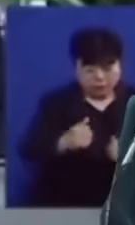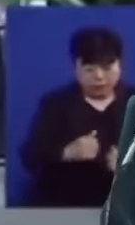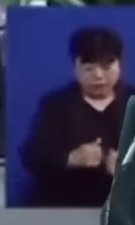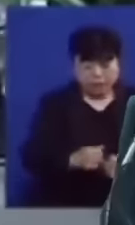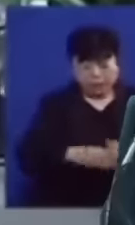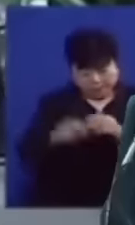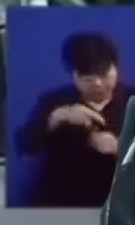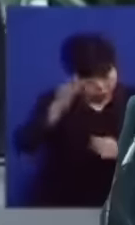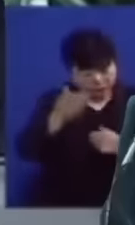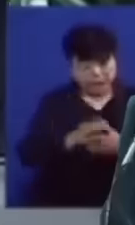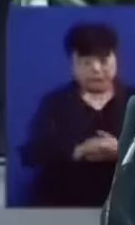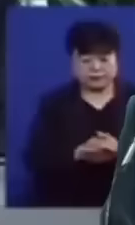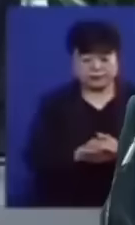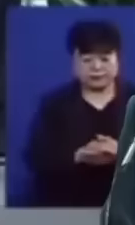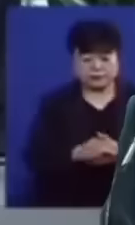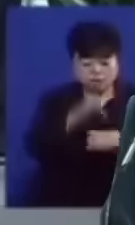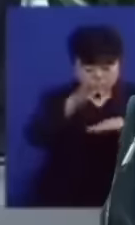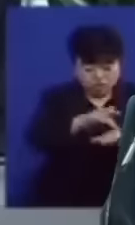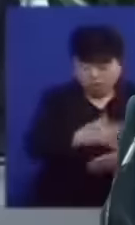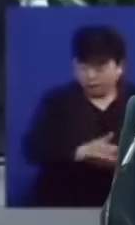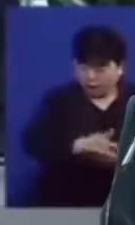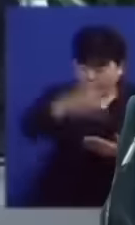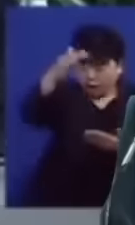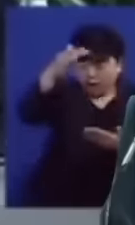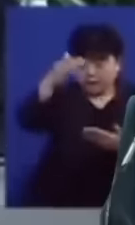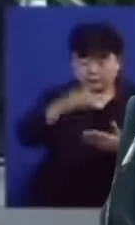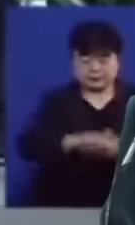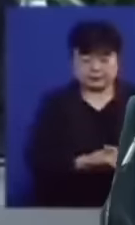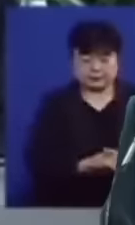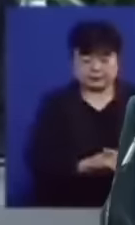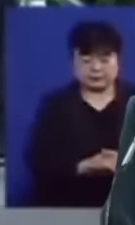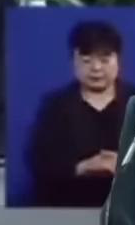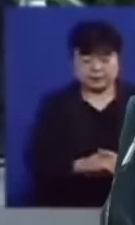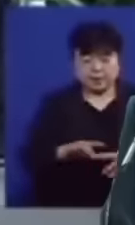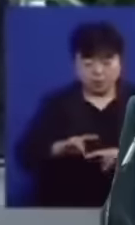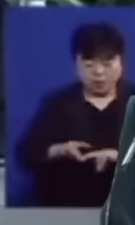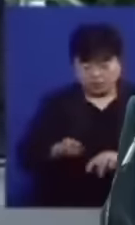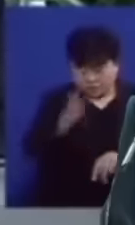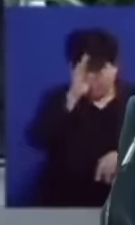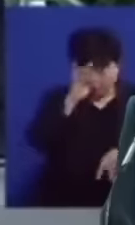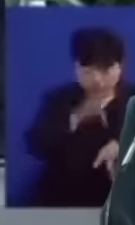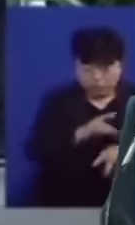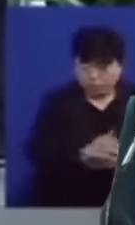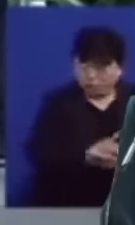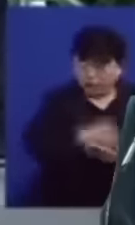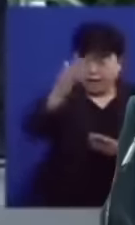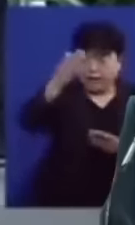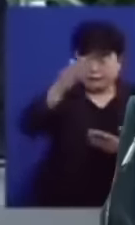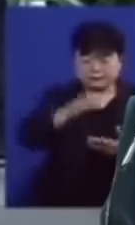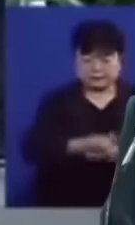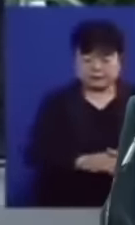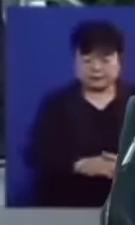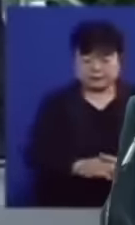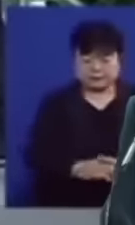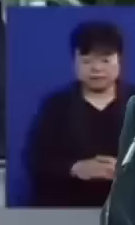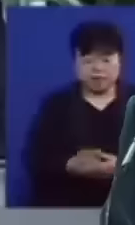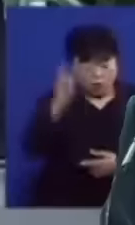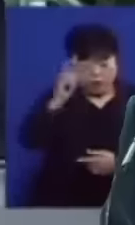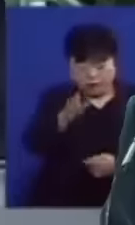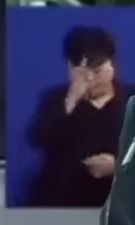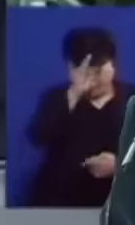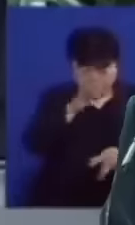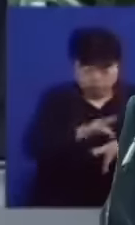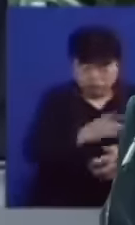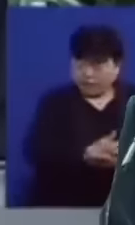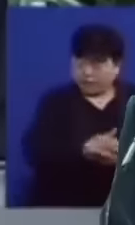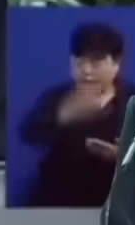피하리라. 이 귀신아 물러가라, 이 관절염의 귀신아 물러가라, 이 고혈압의 귀신아